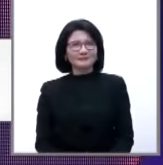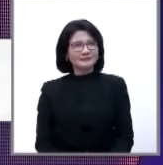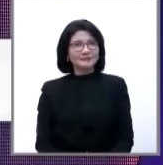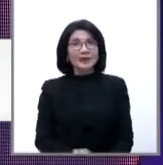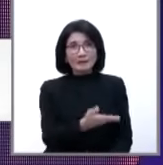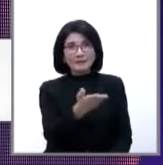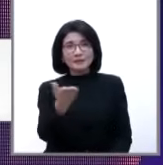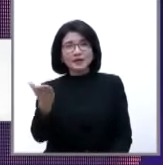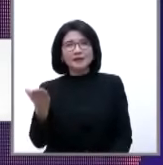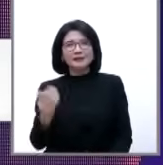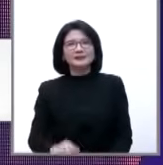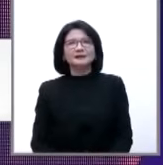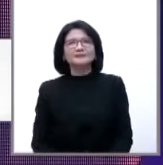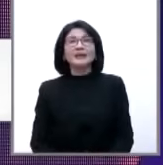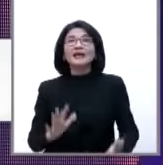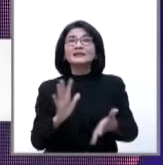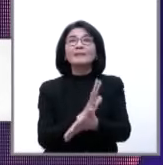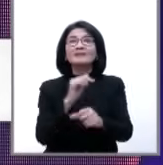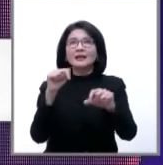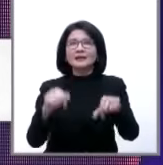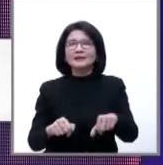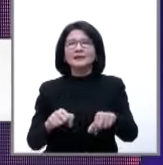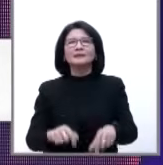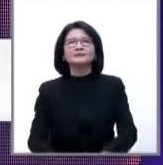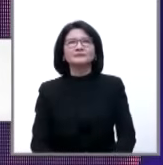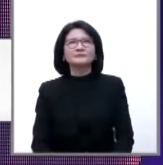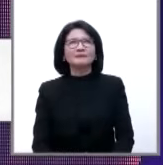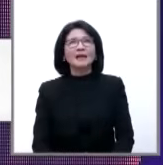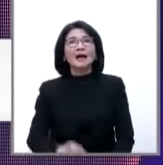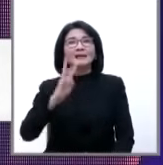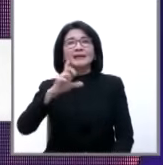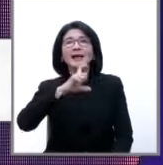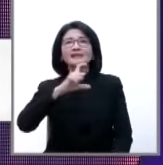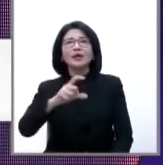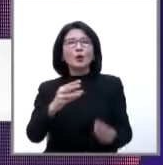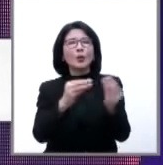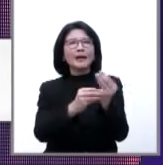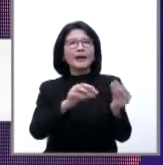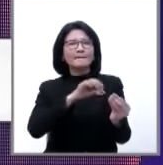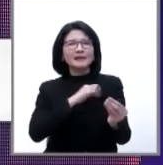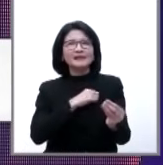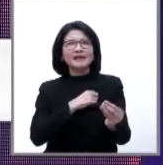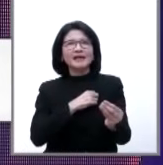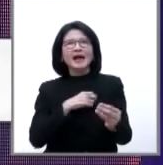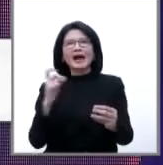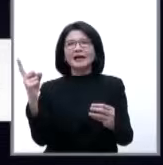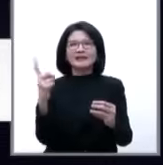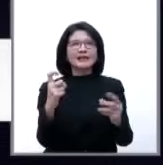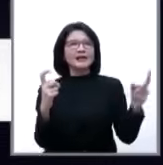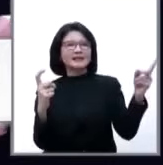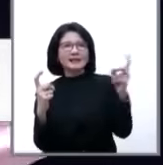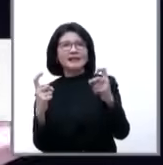Bapak Ibu sekalian di segmen keempat ini ketiga calon wakil presiden akan saling tanya